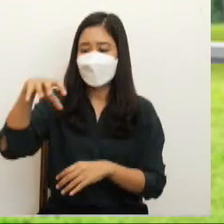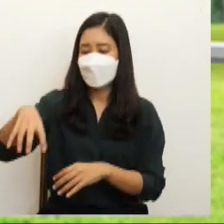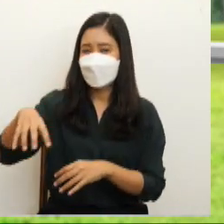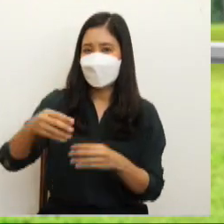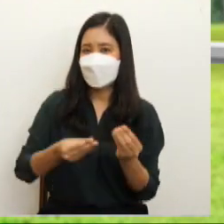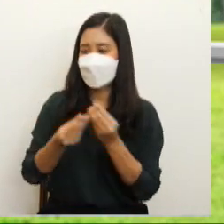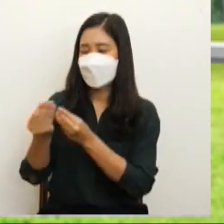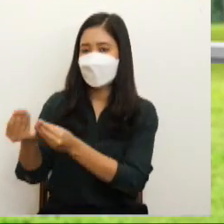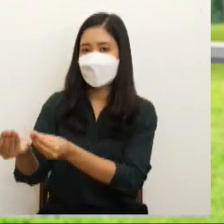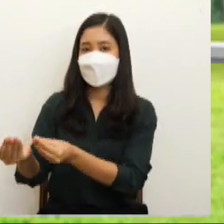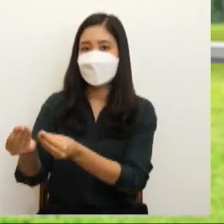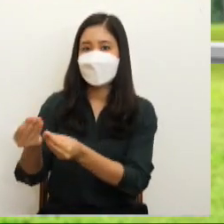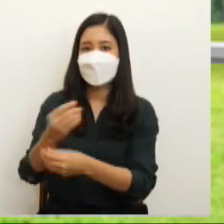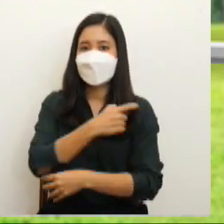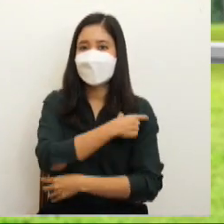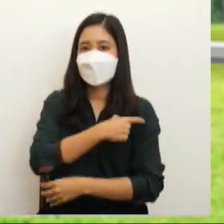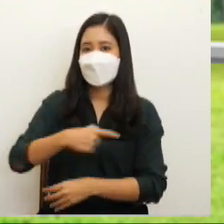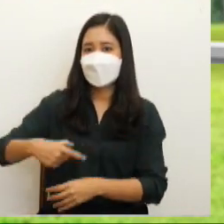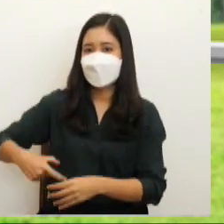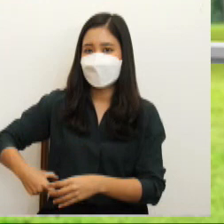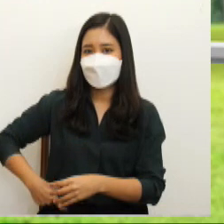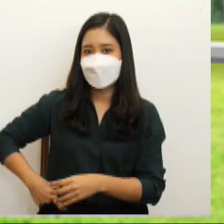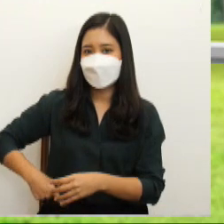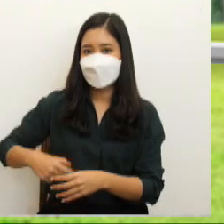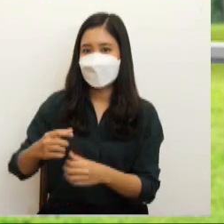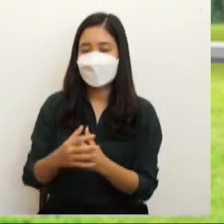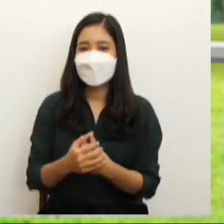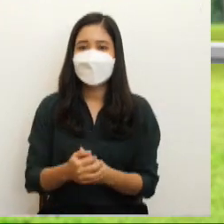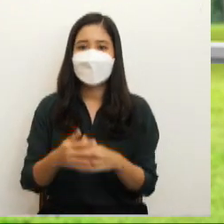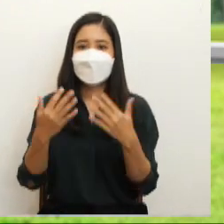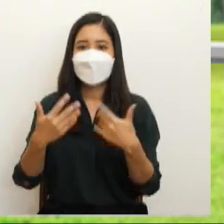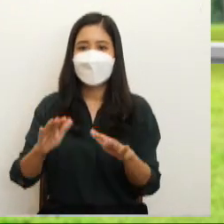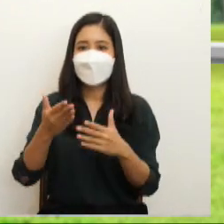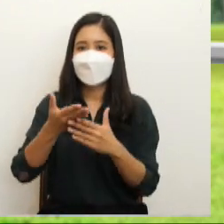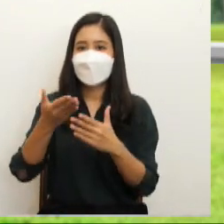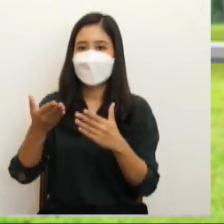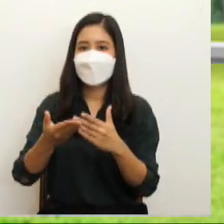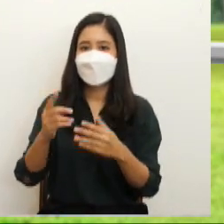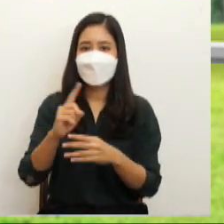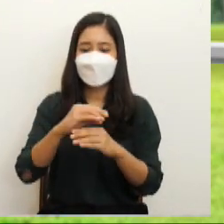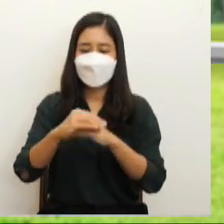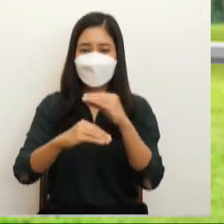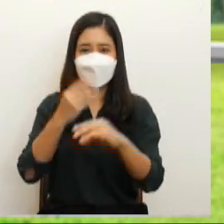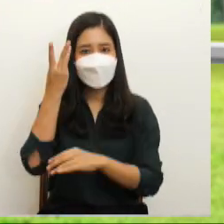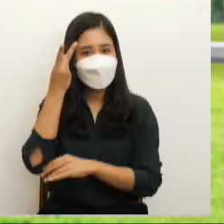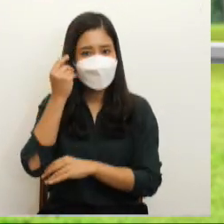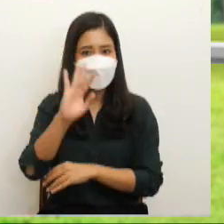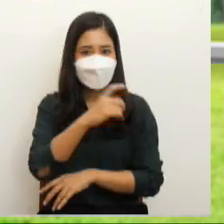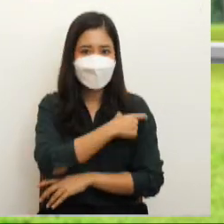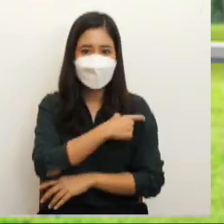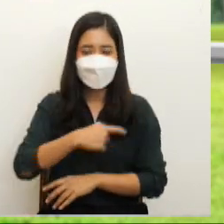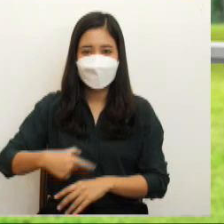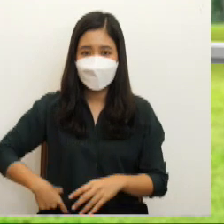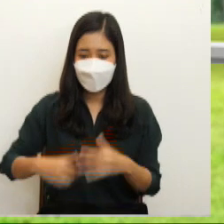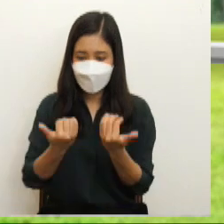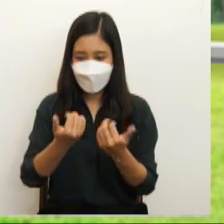ป็นการแสดงความจงรักภักดีต่อสถาบันพระมหากษัตริย์นะคะแล้วต่อเนื่องกันค่ะกับโครงการอันเนื่องมาจากพระราชดำริวันนี้เรา